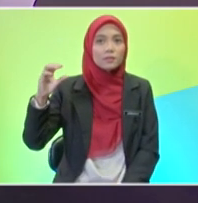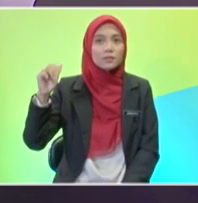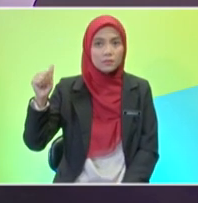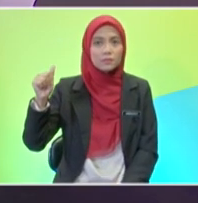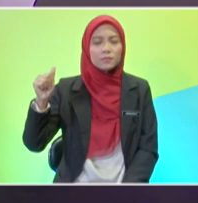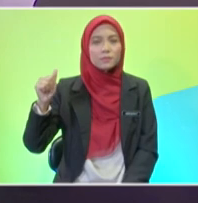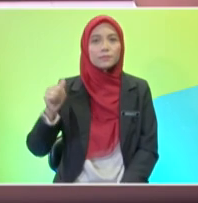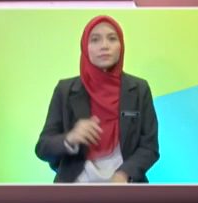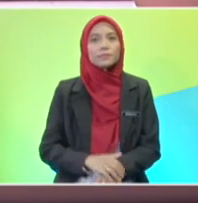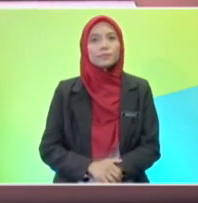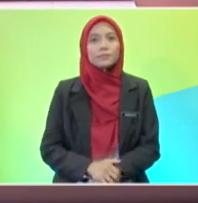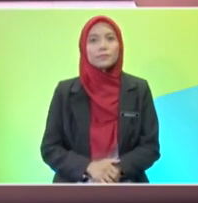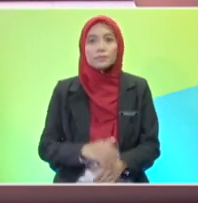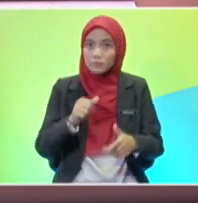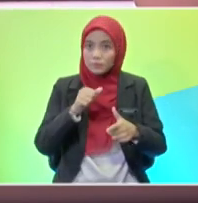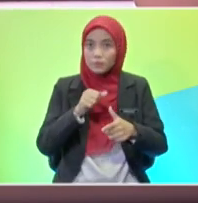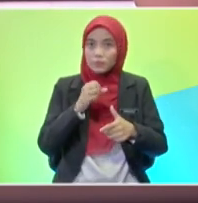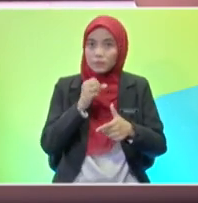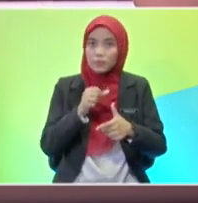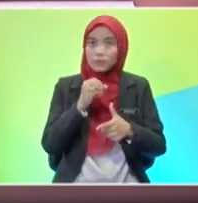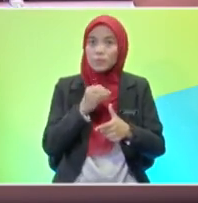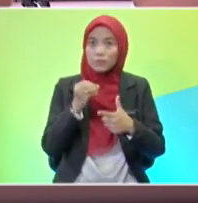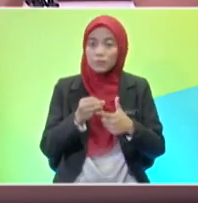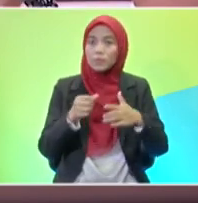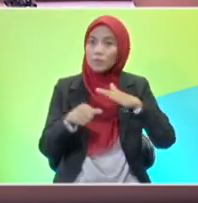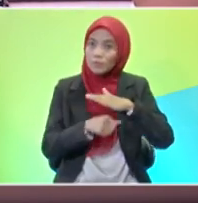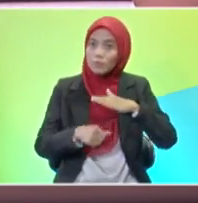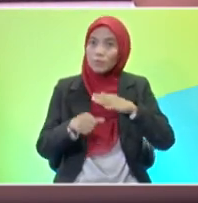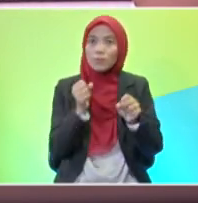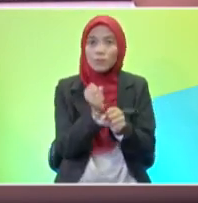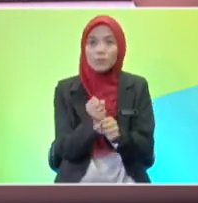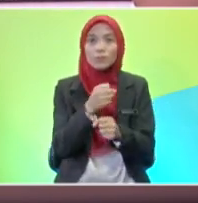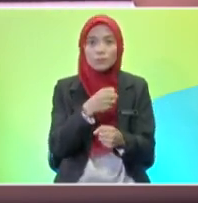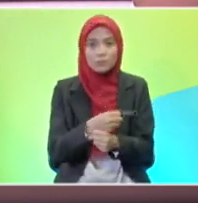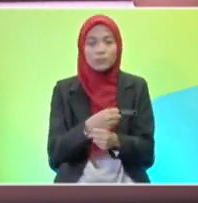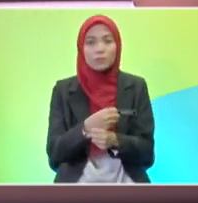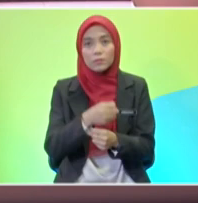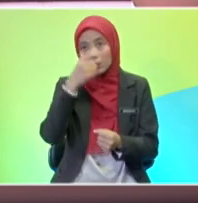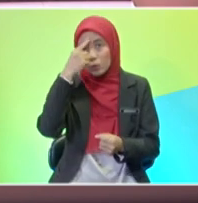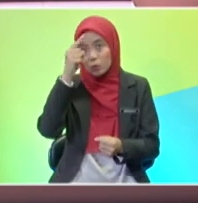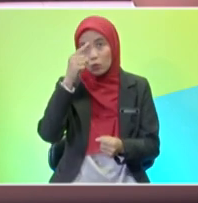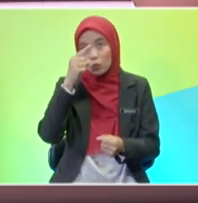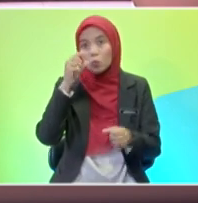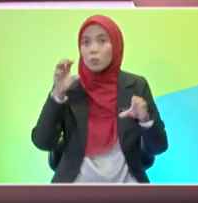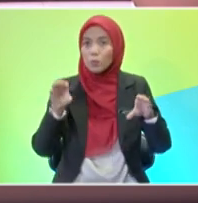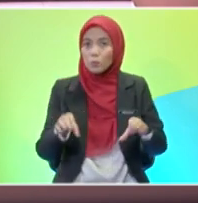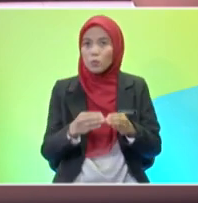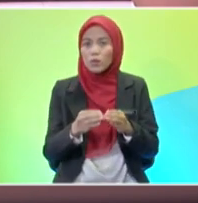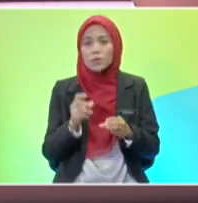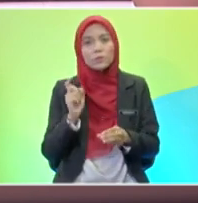berisik ataupun akses seni bentuk menghasilkan motif nih kita kena Bu